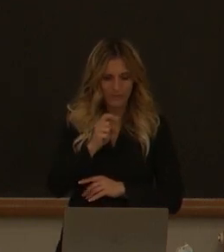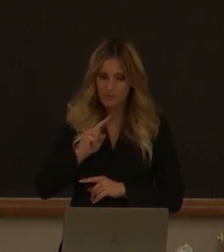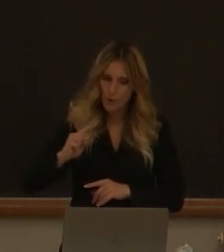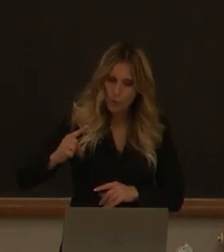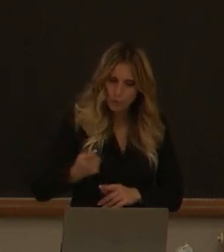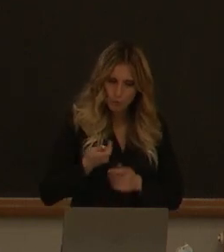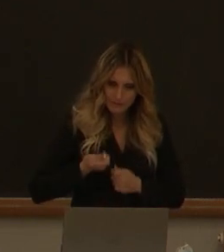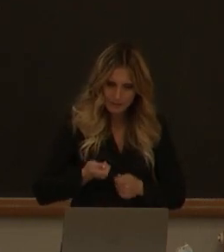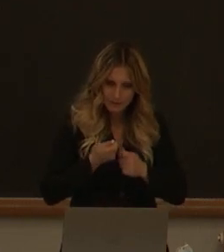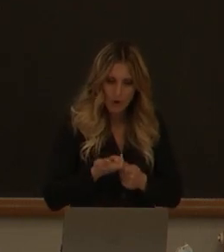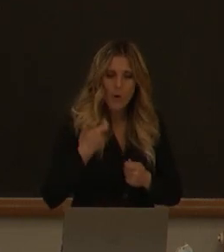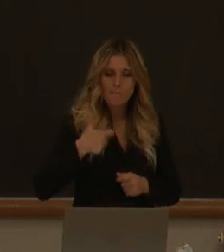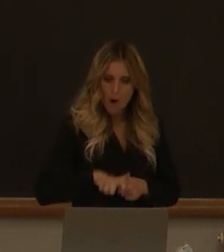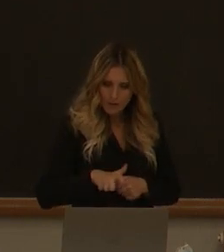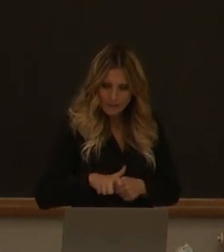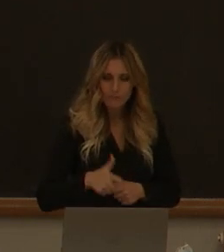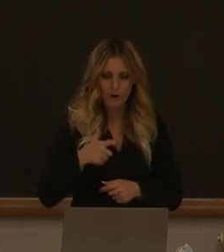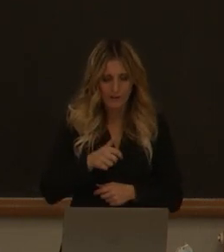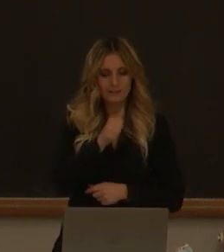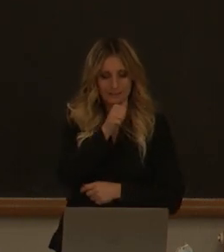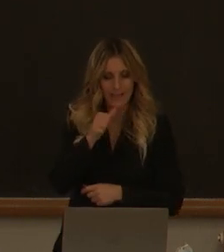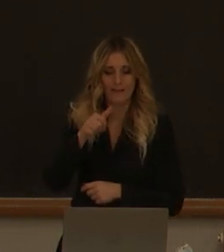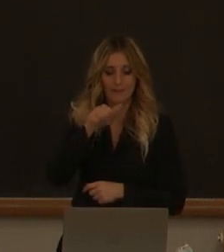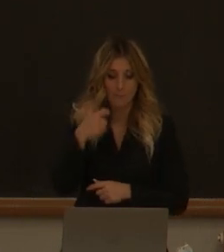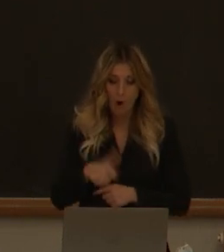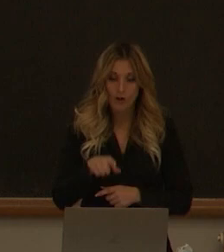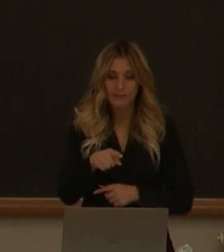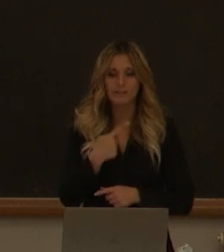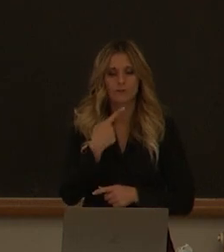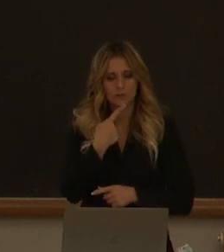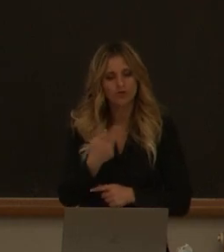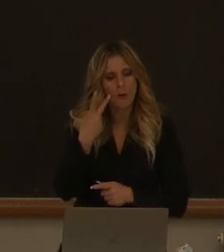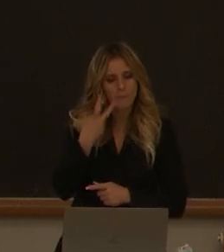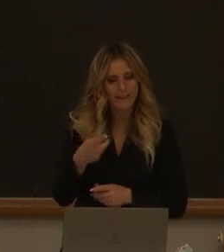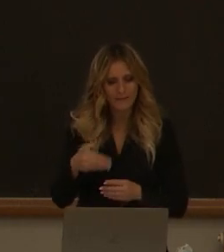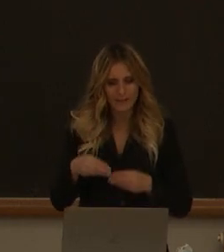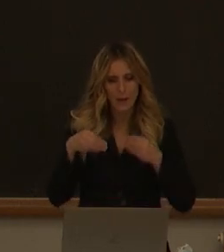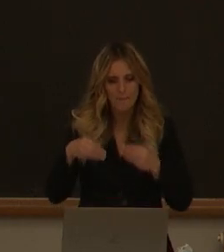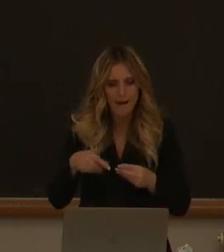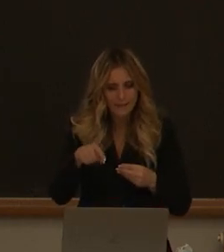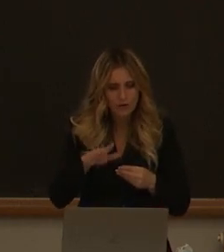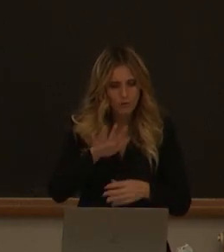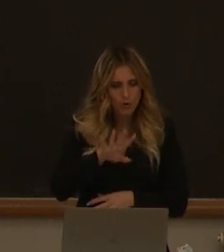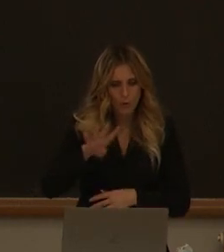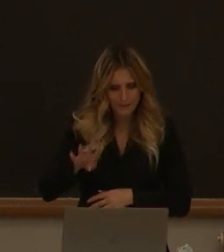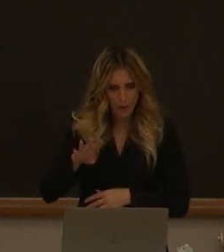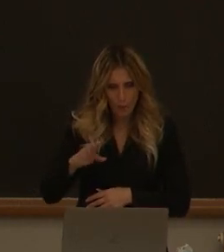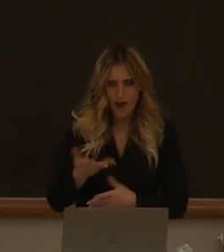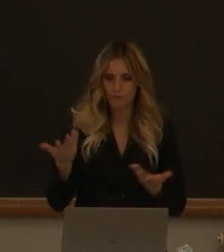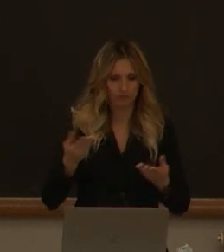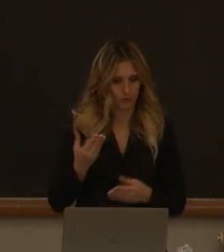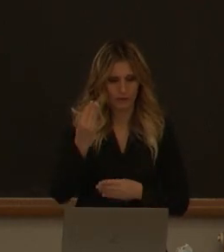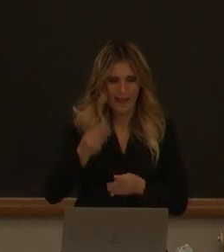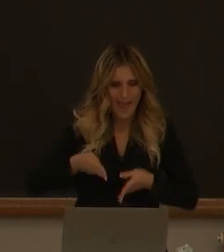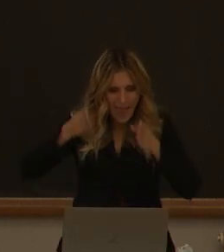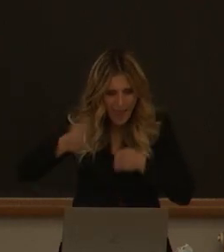la metodologia ha previsto la partecipazione di 54 fra enti, associazioni,